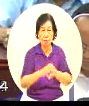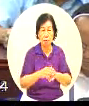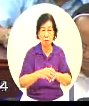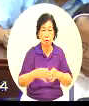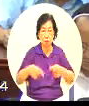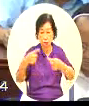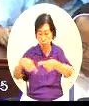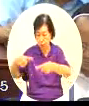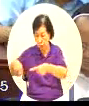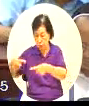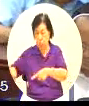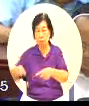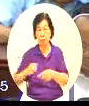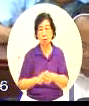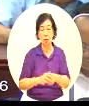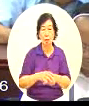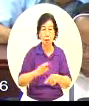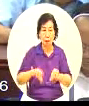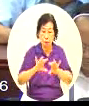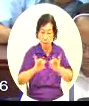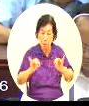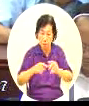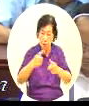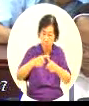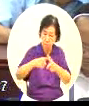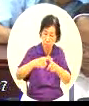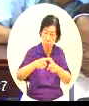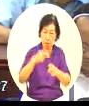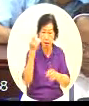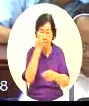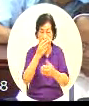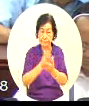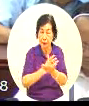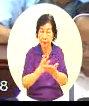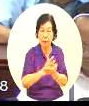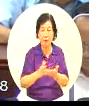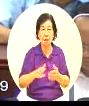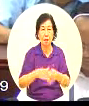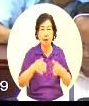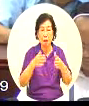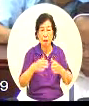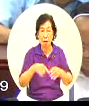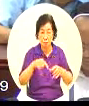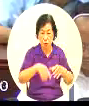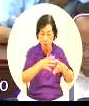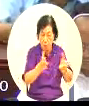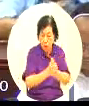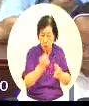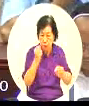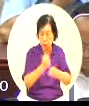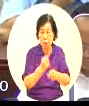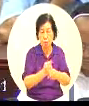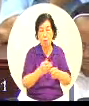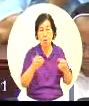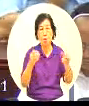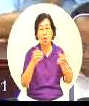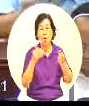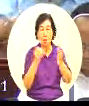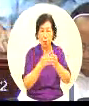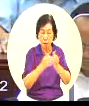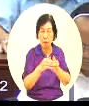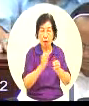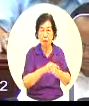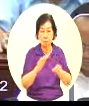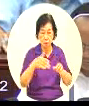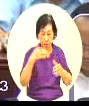地质调查，加迄个地质安全的一个评估，接下来保温先做了，他把这个评估报告再送到